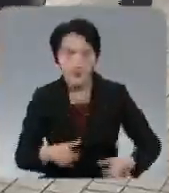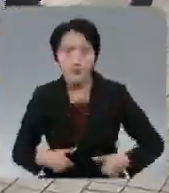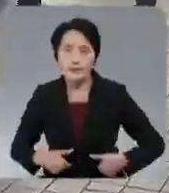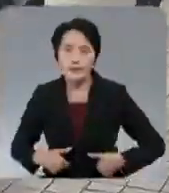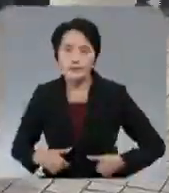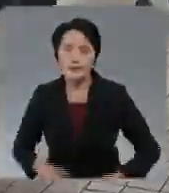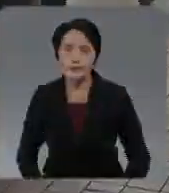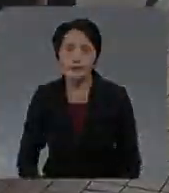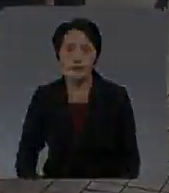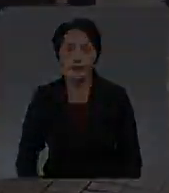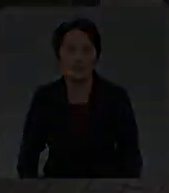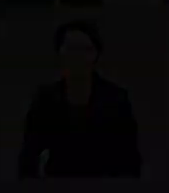nhóm người có nguy cơ rủi ro nhiễm cao